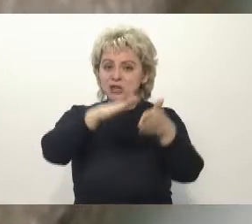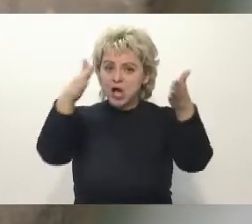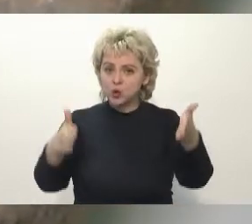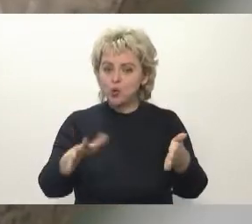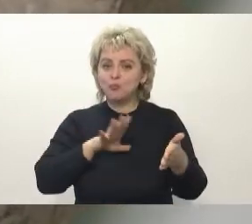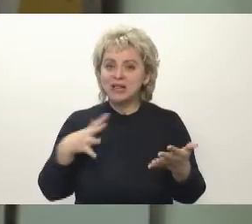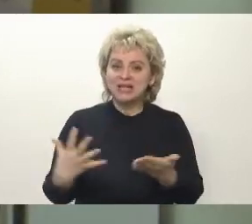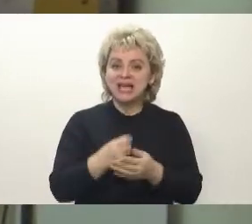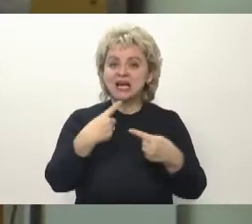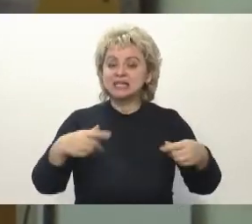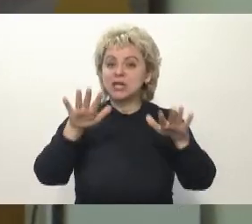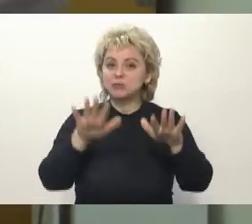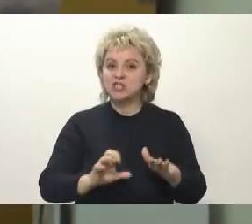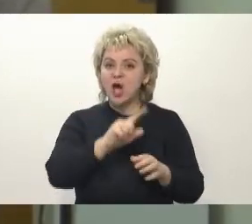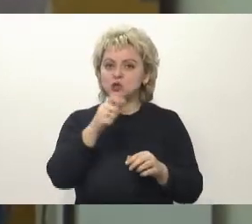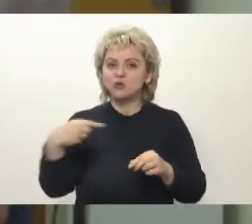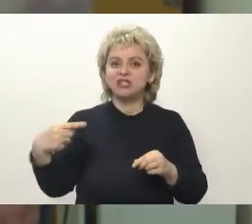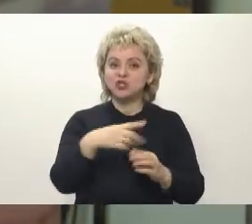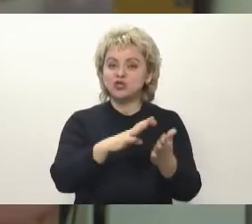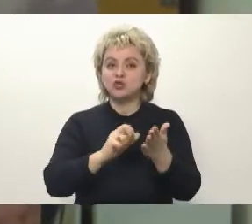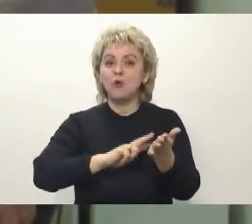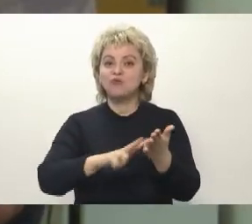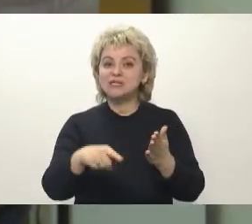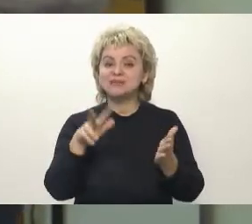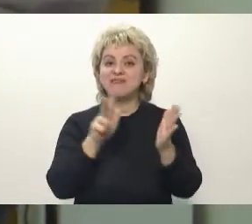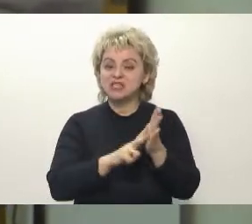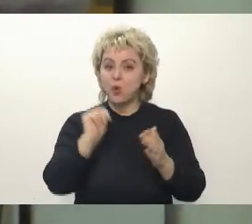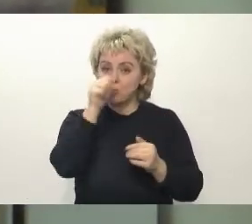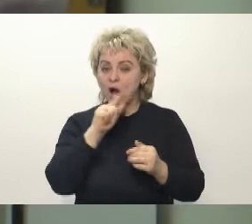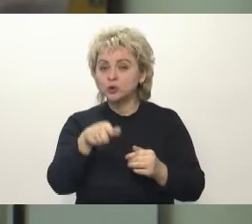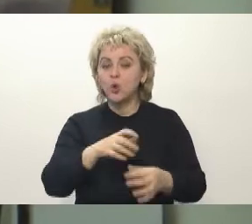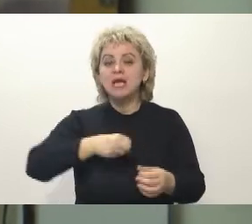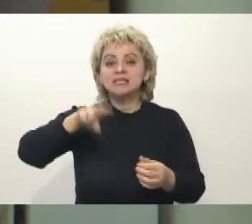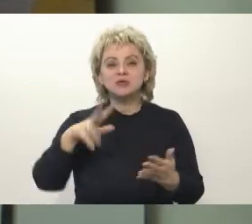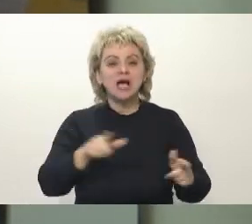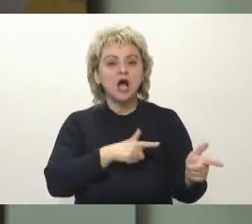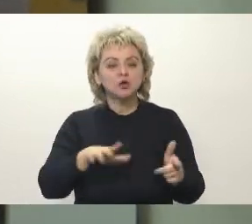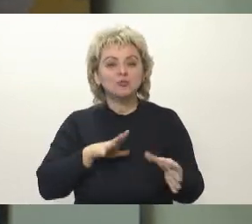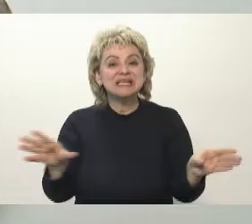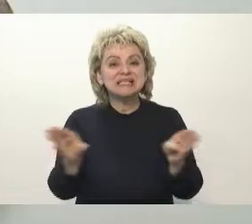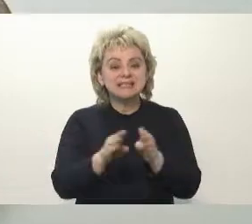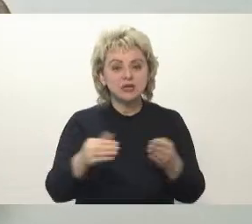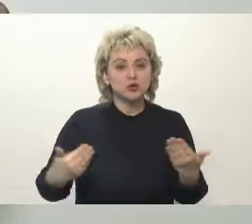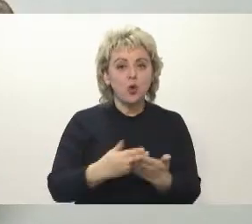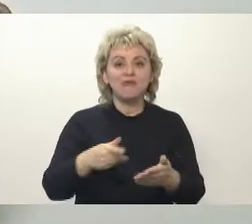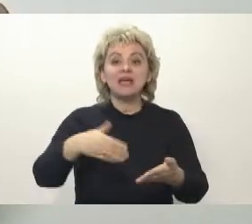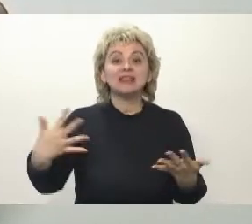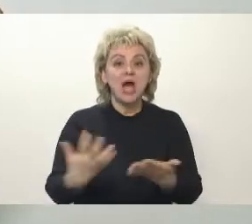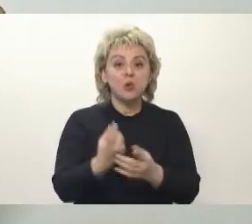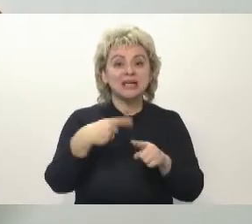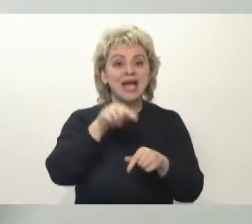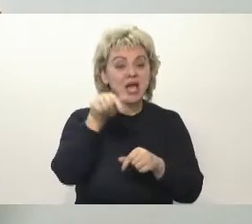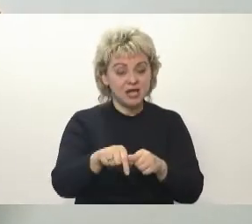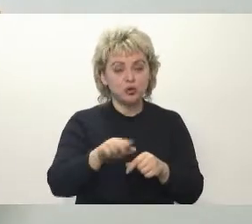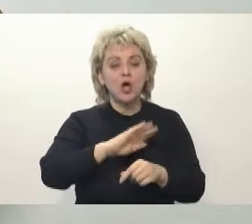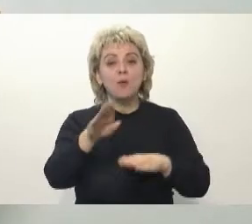были найдены в разных местах Азова еще в 1988-м. Археологи готовы были соединить с новой находкой вот эту,